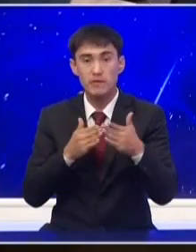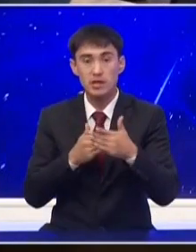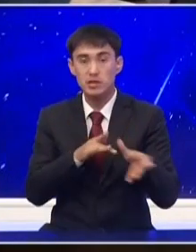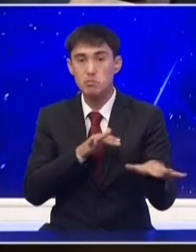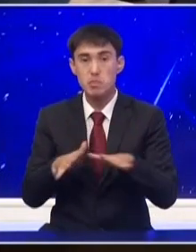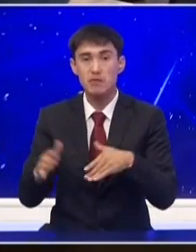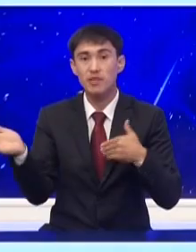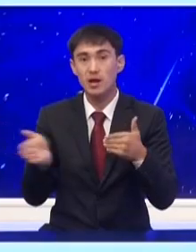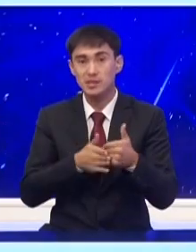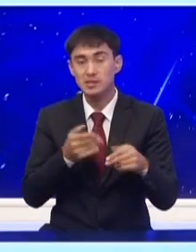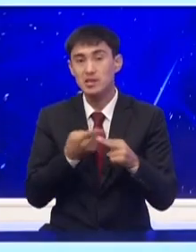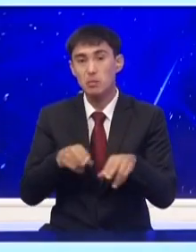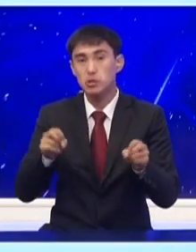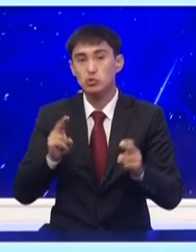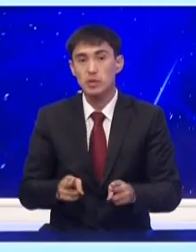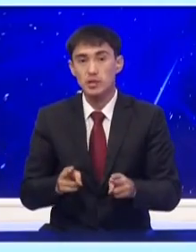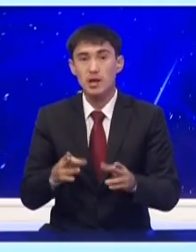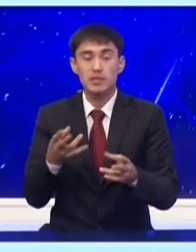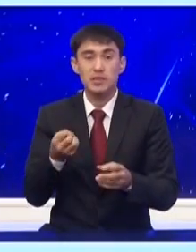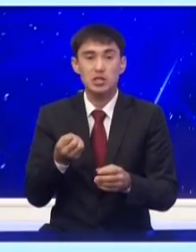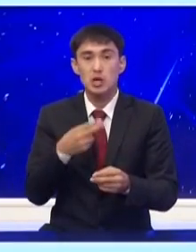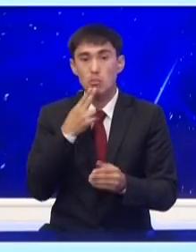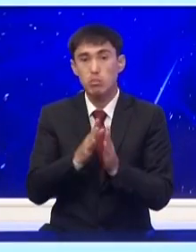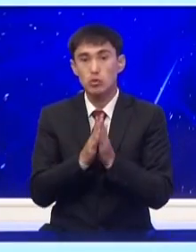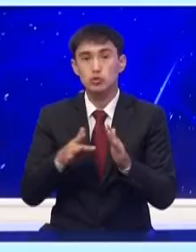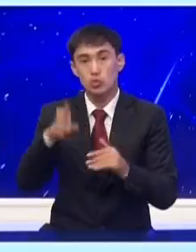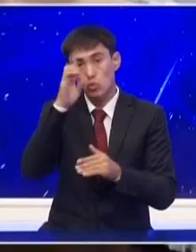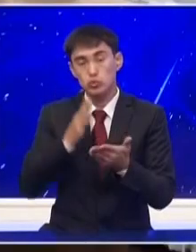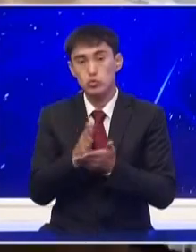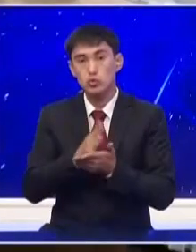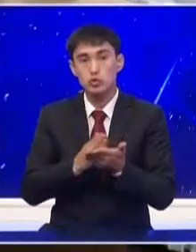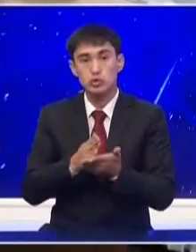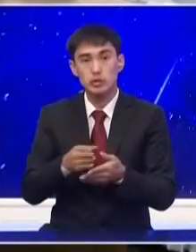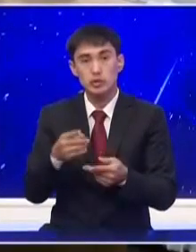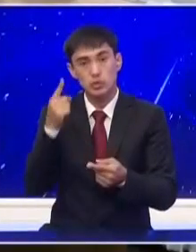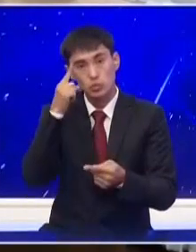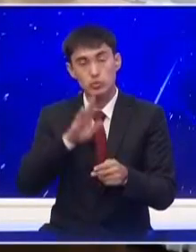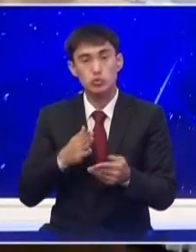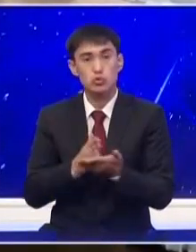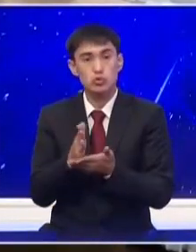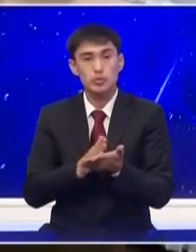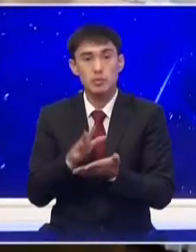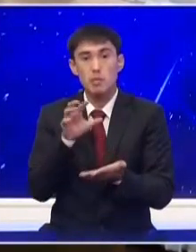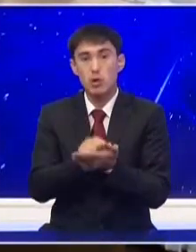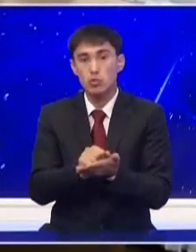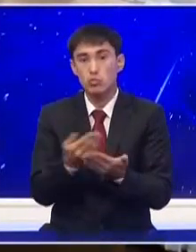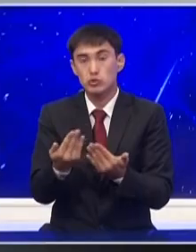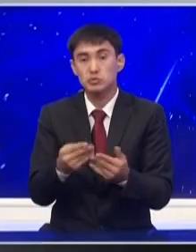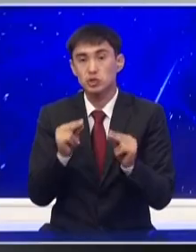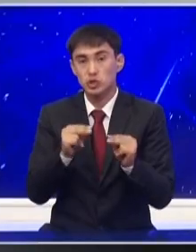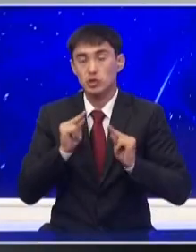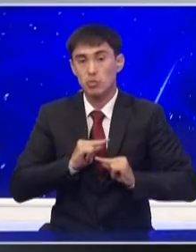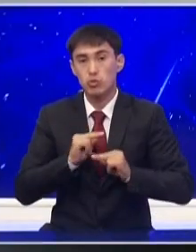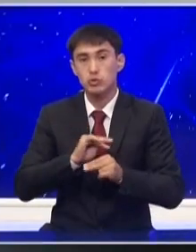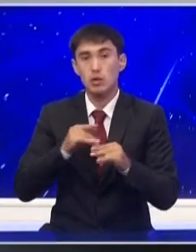и мерах наказания за это преступление, а также призвал госслужащих не злоупотреблять служебными полномочиями и честно работать